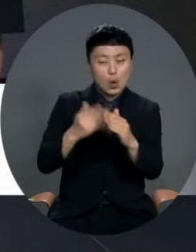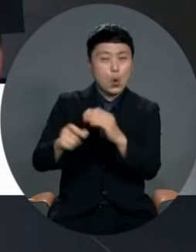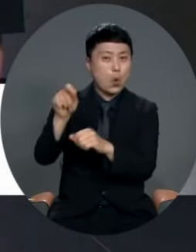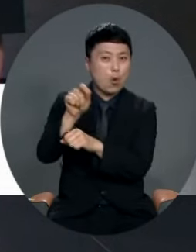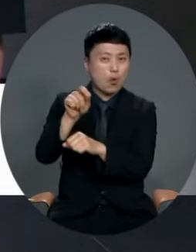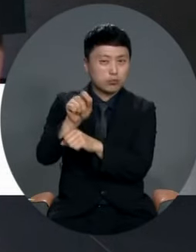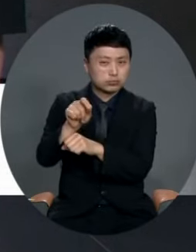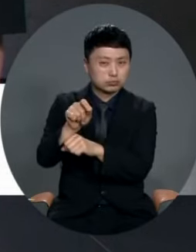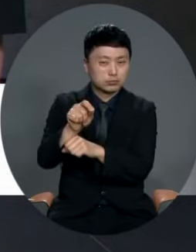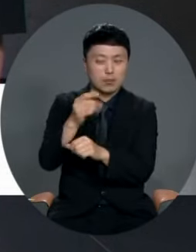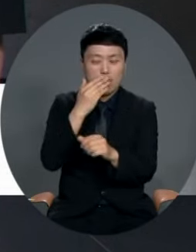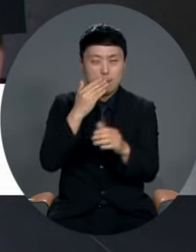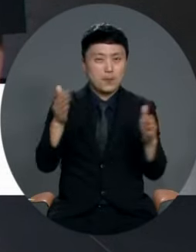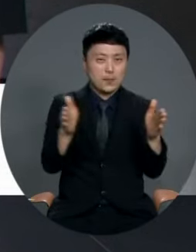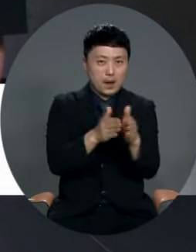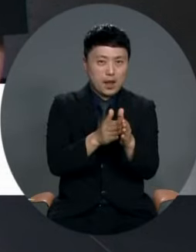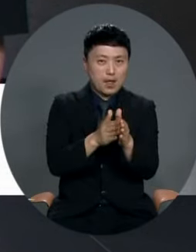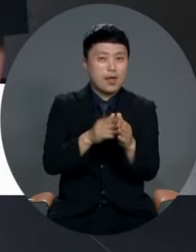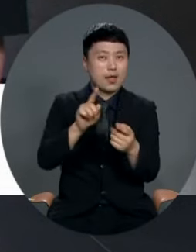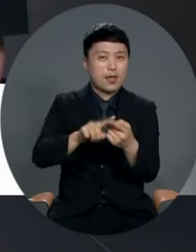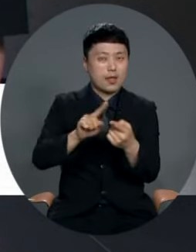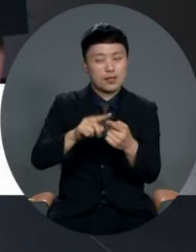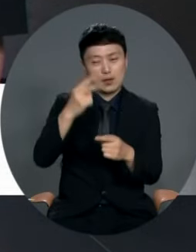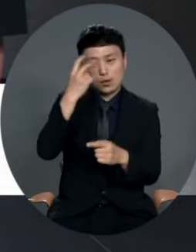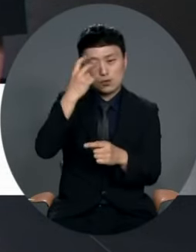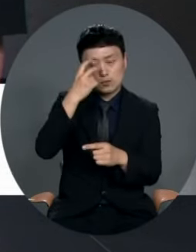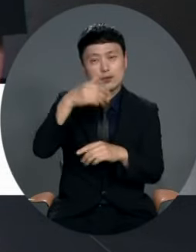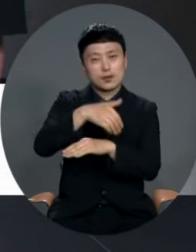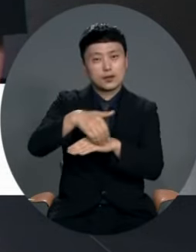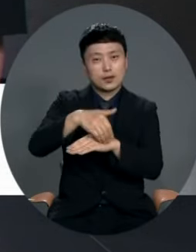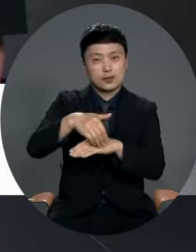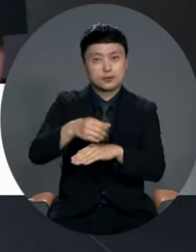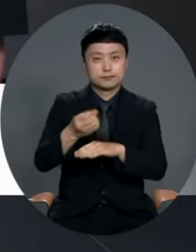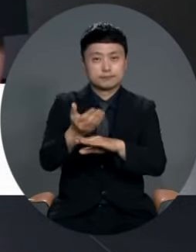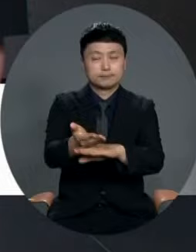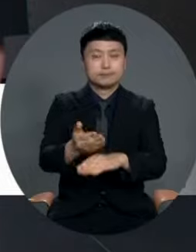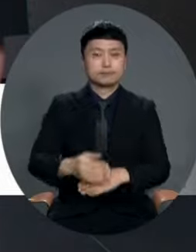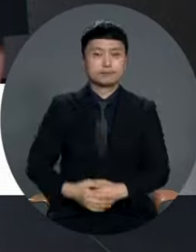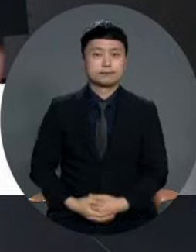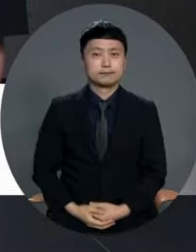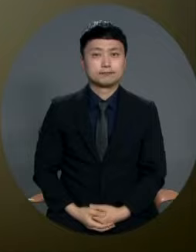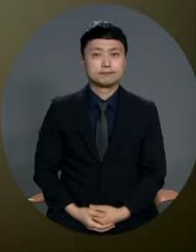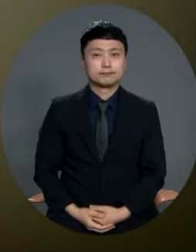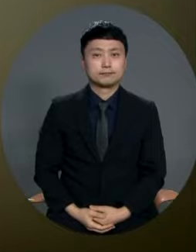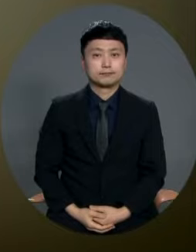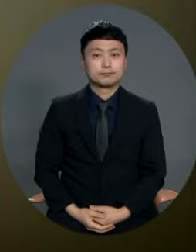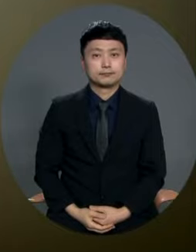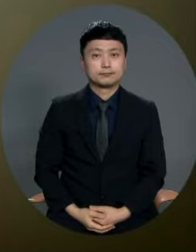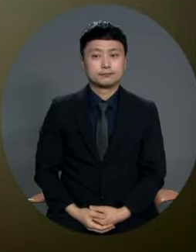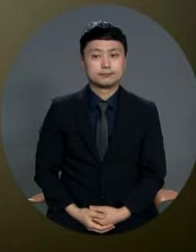체포된 예술가가관련정부 관리들에게로비를했는지여부에대한수사를확대하기로결정했다.한태현기자가보도 합니다.